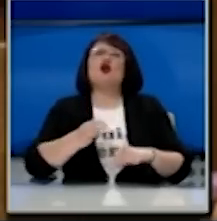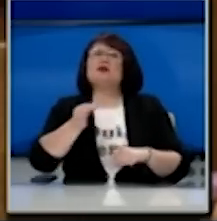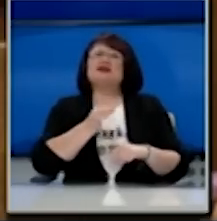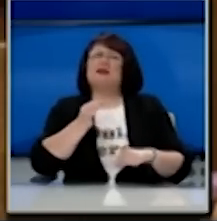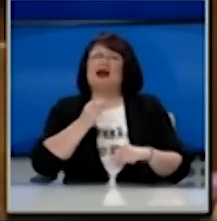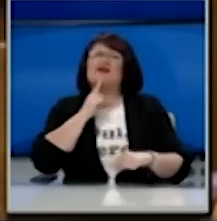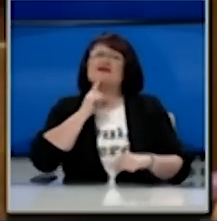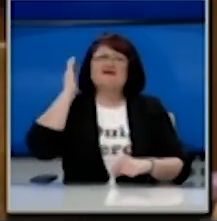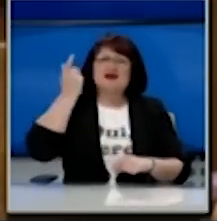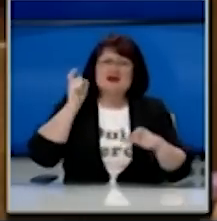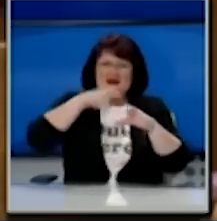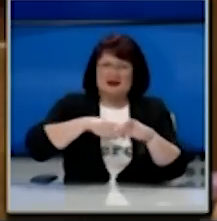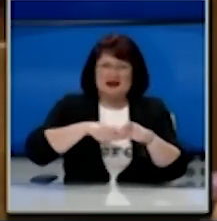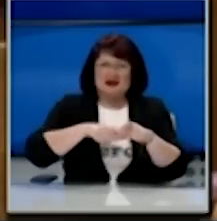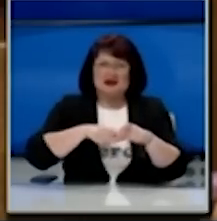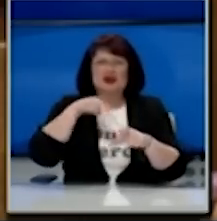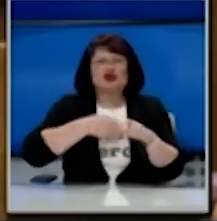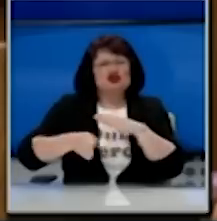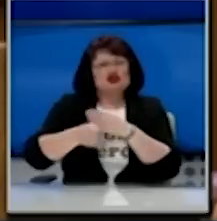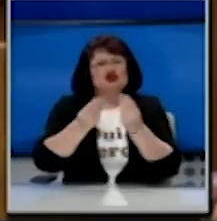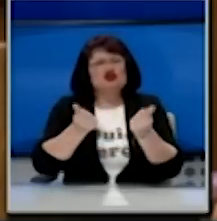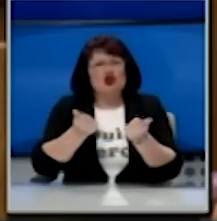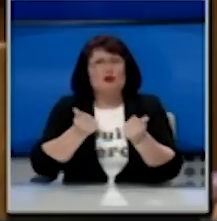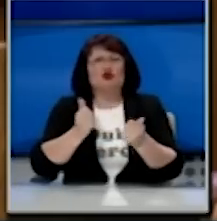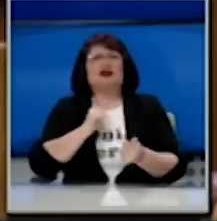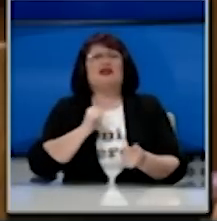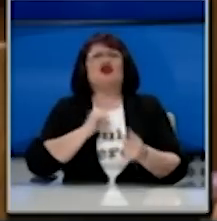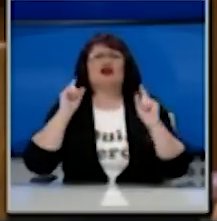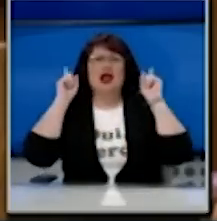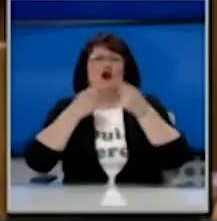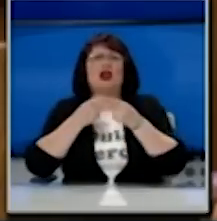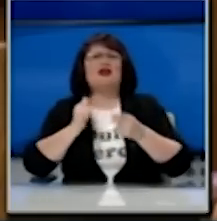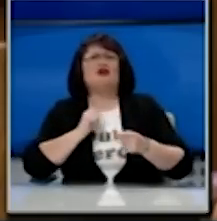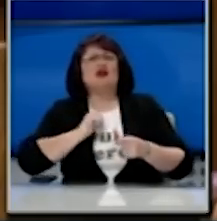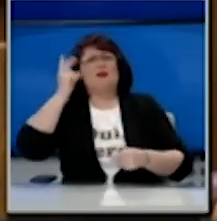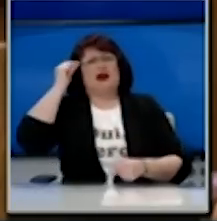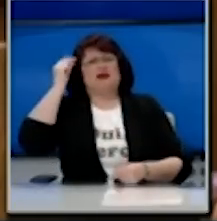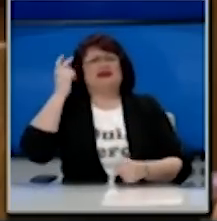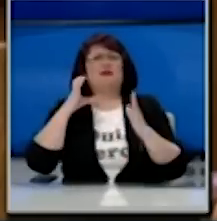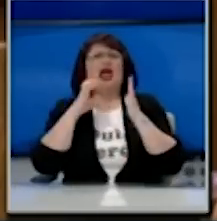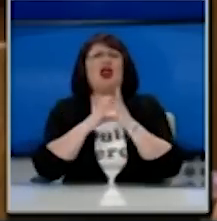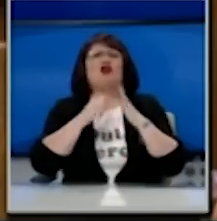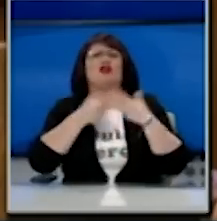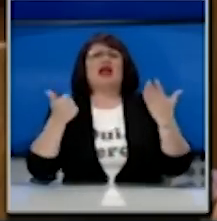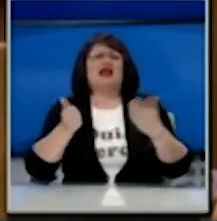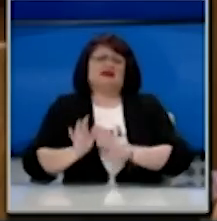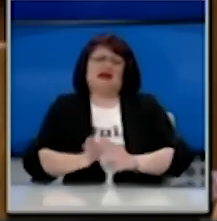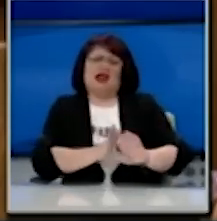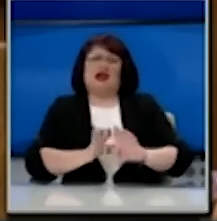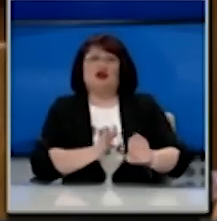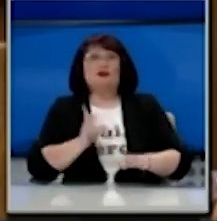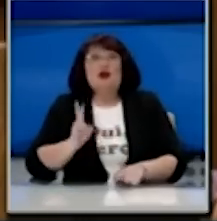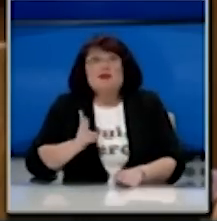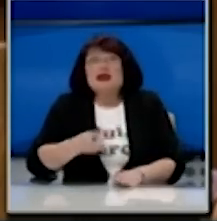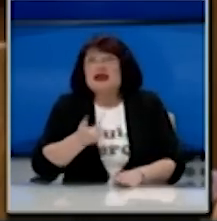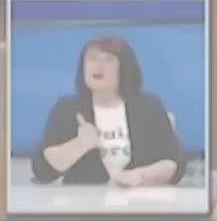ψάχνετε τρόπους για να ξεπεράσετε τα εμπόδια του άρθρου 16. Ανοίγετε συνολικά επικίνδυνους